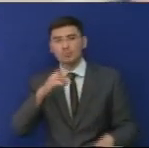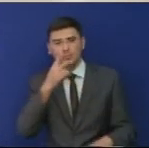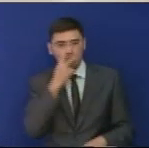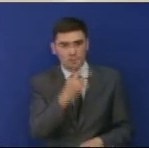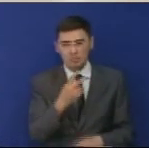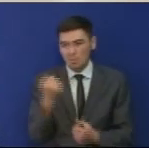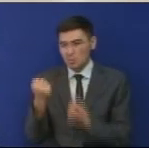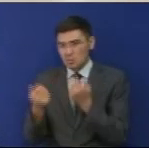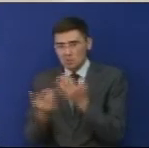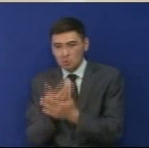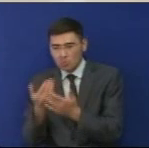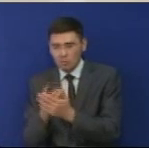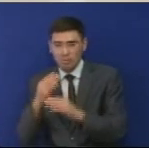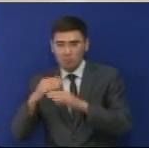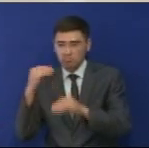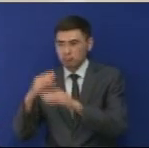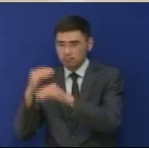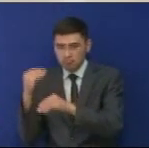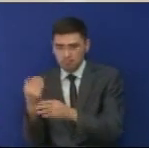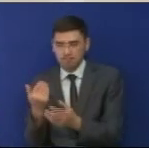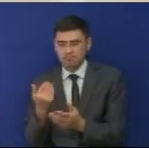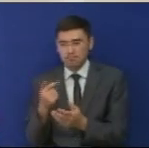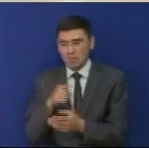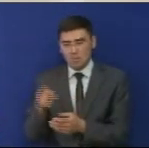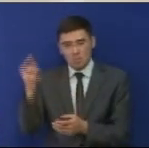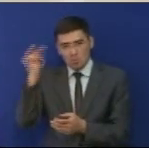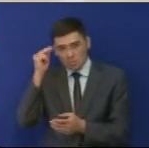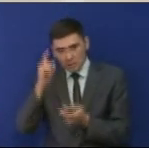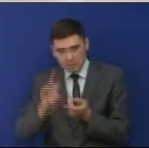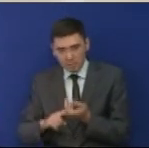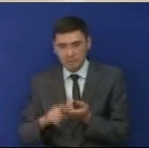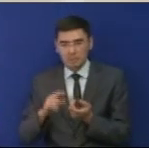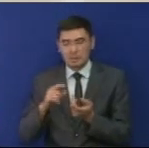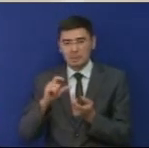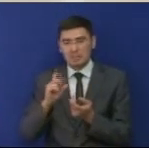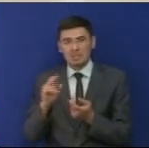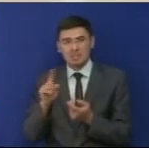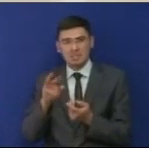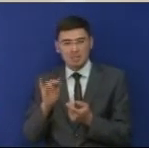машины новые, вот есть легковые, какие нужно, все для сдачи экзамена. Грузовые машины